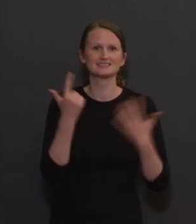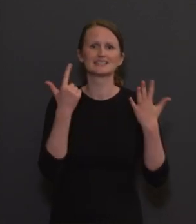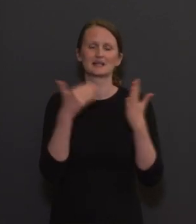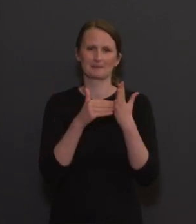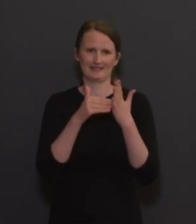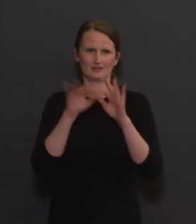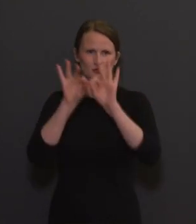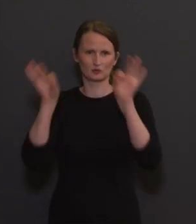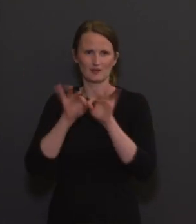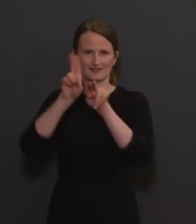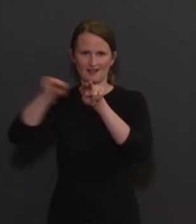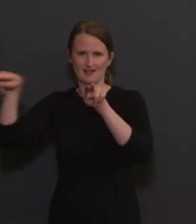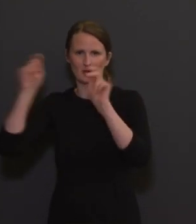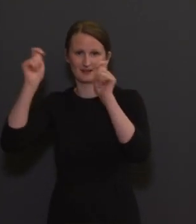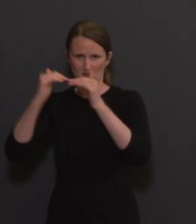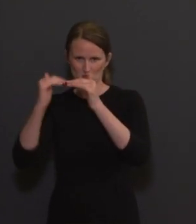6948 patients hospitalisés.